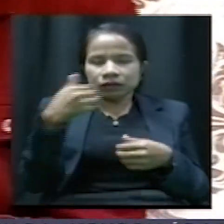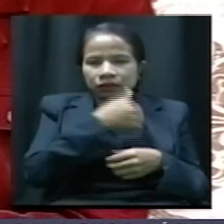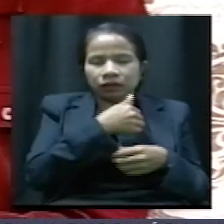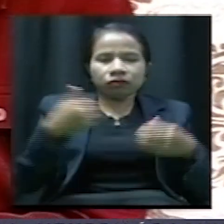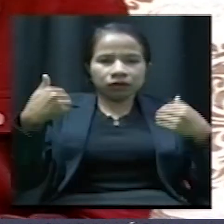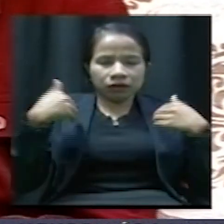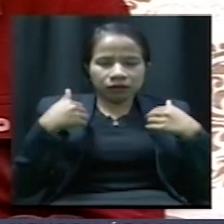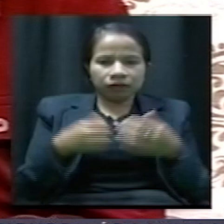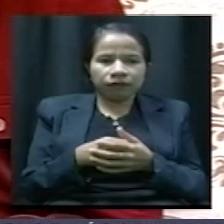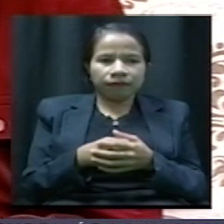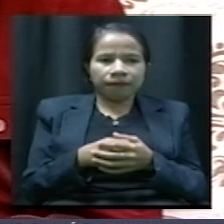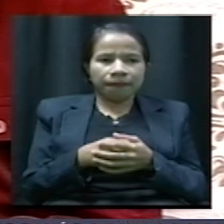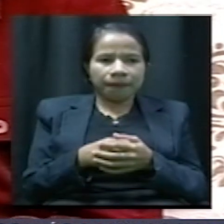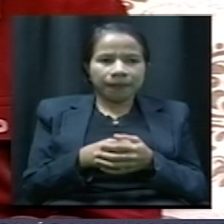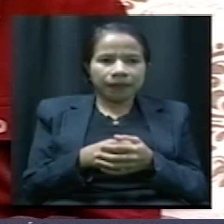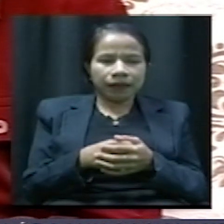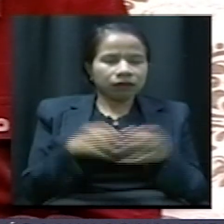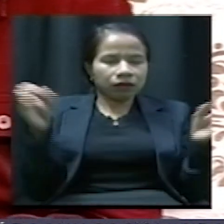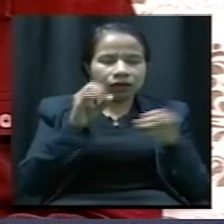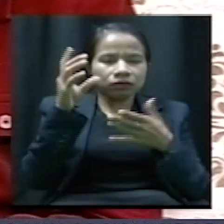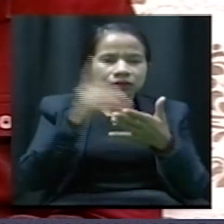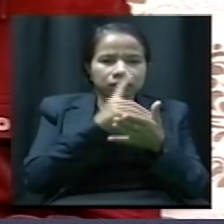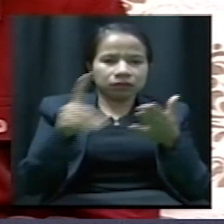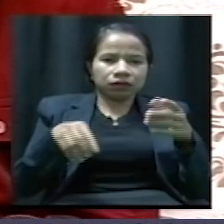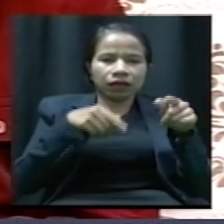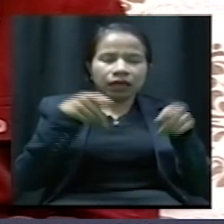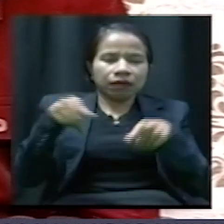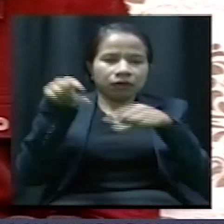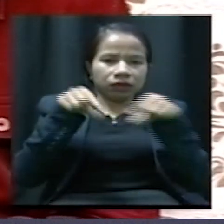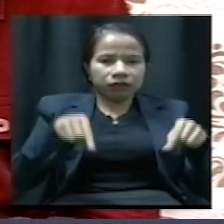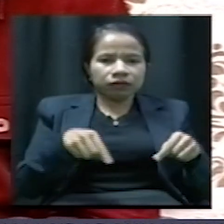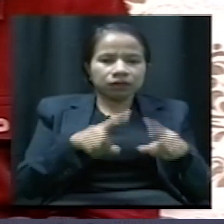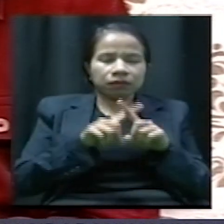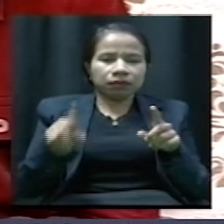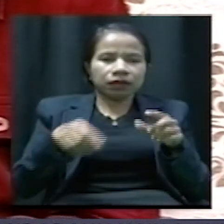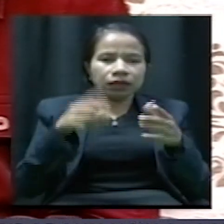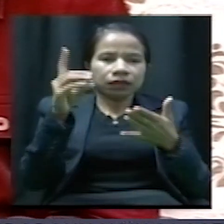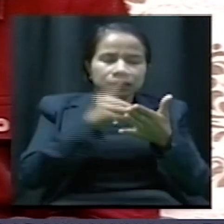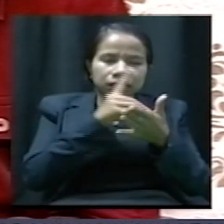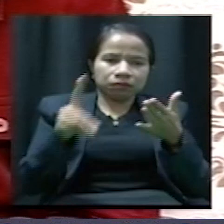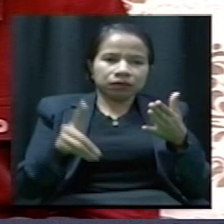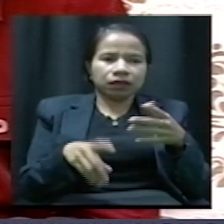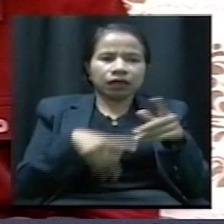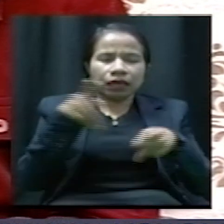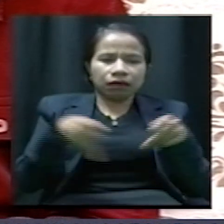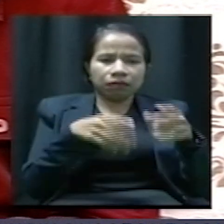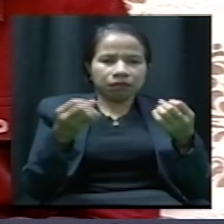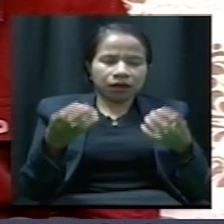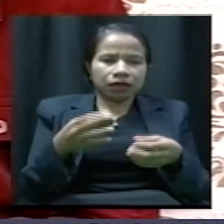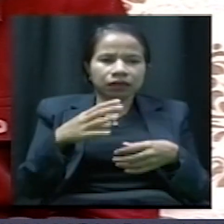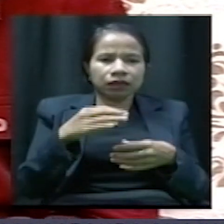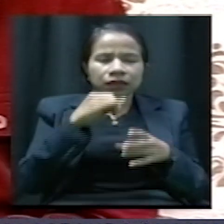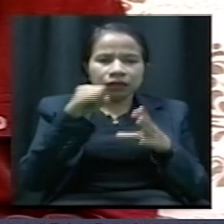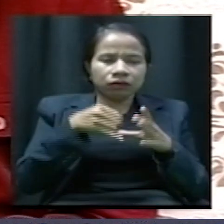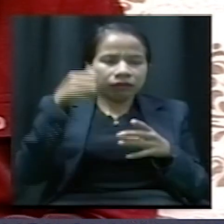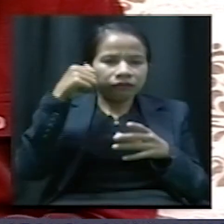sidok iha antong idane lo osjet diskrimina ema ho deficiencia mebe diskrimina kum dadi barak eh veto ho